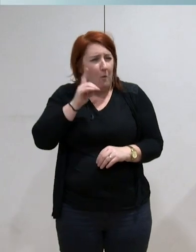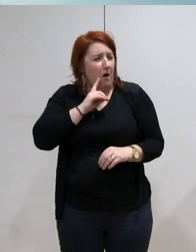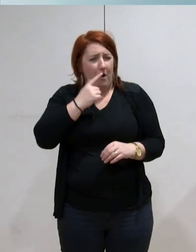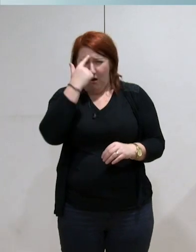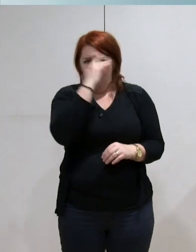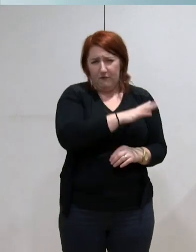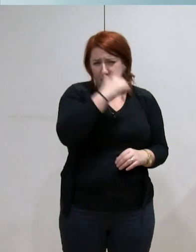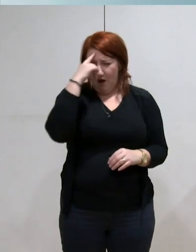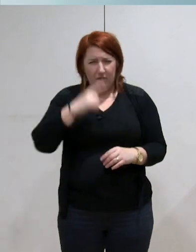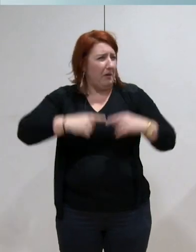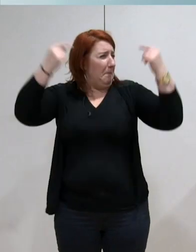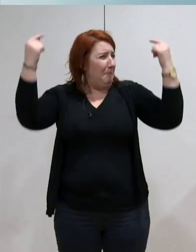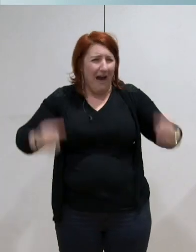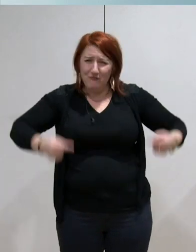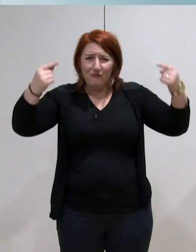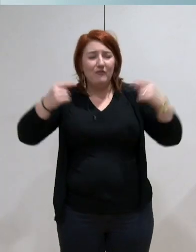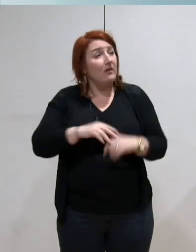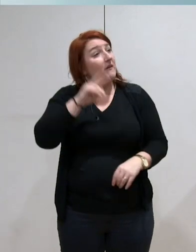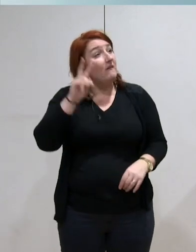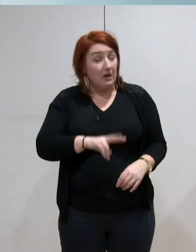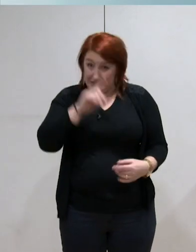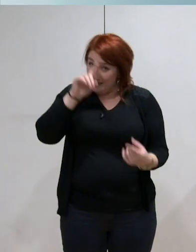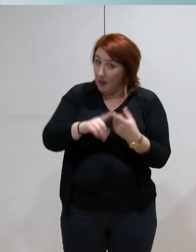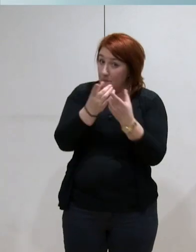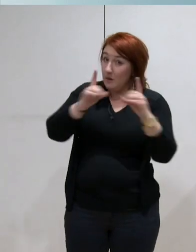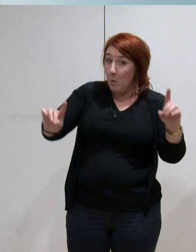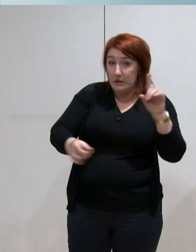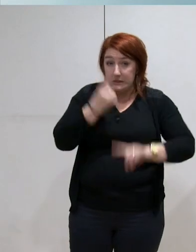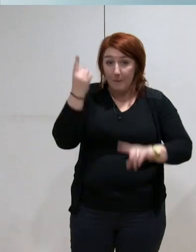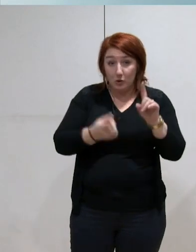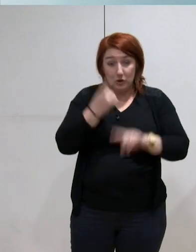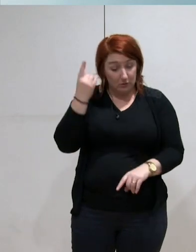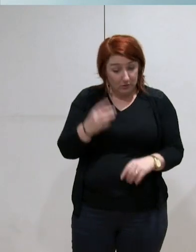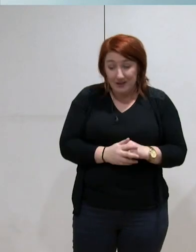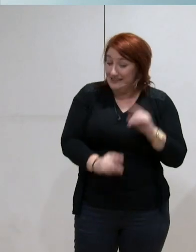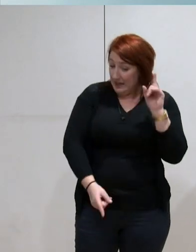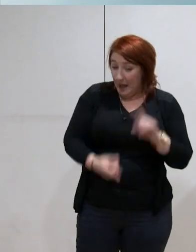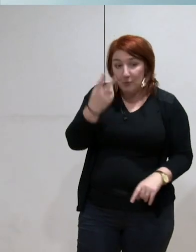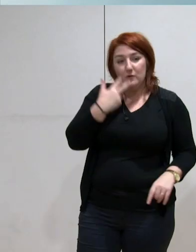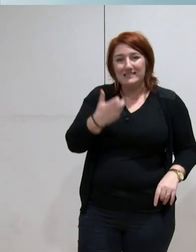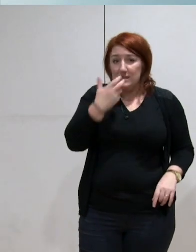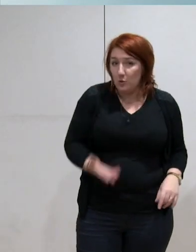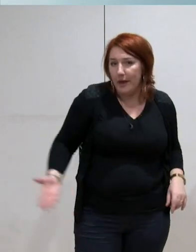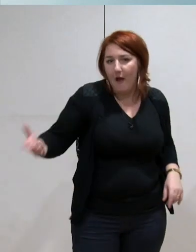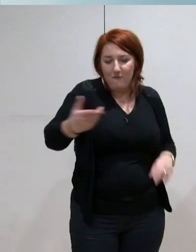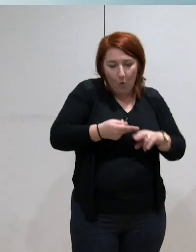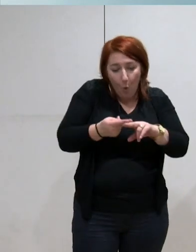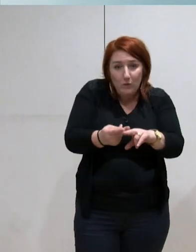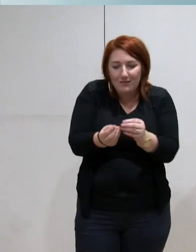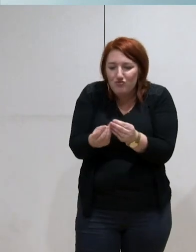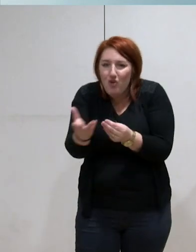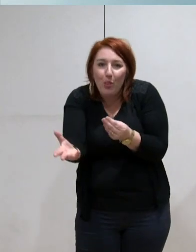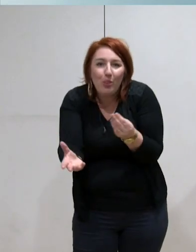une question de démocratie importante donner à nos concitoyens les outil je n'iraai pas